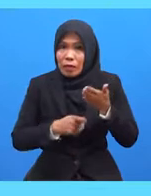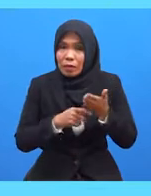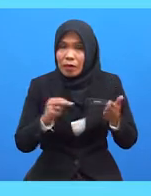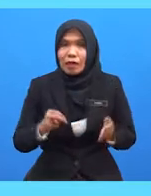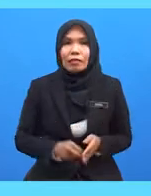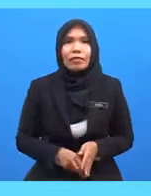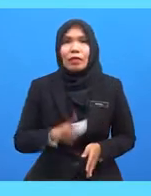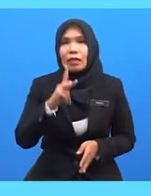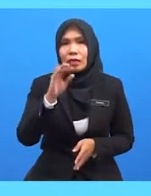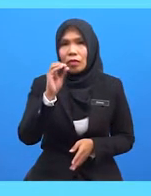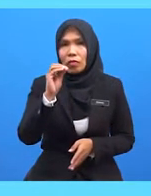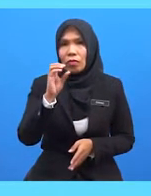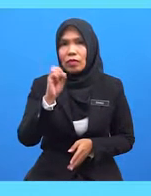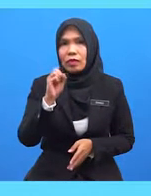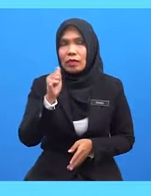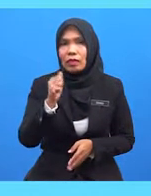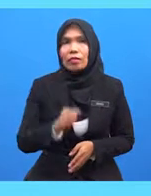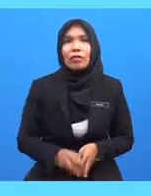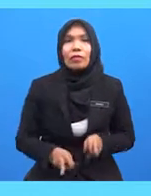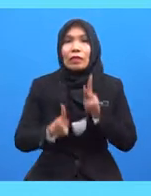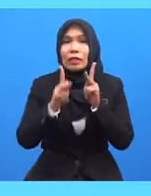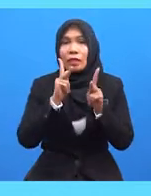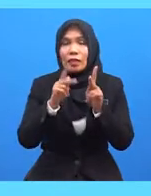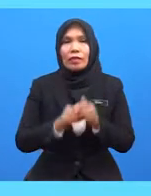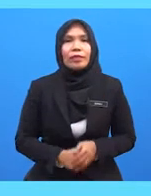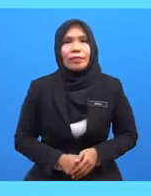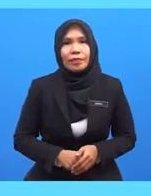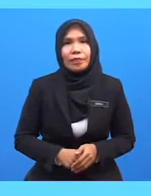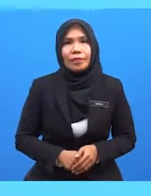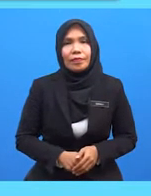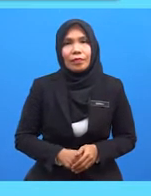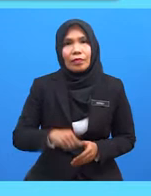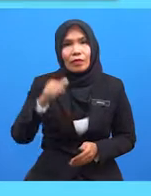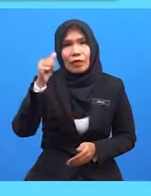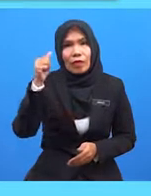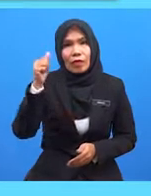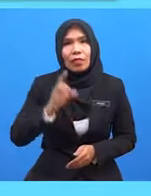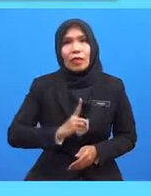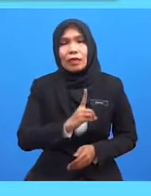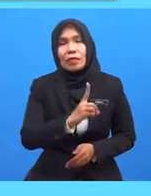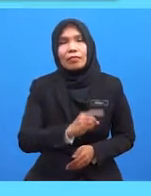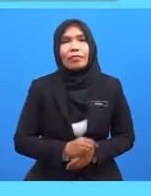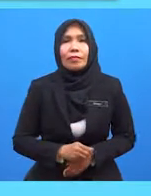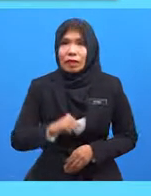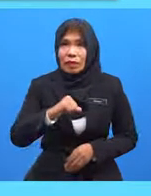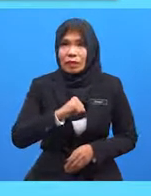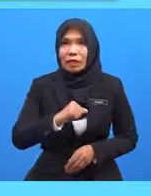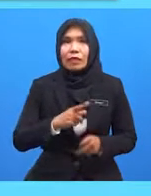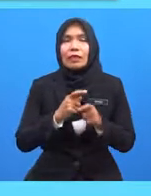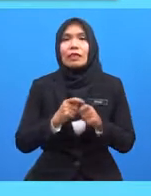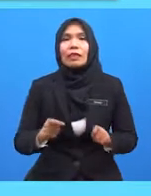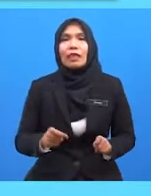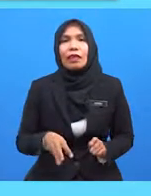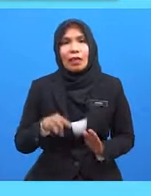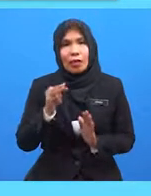Arab. Agama Islam sendiri telah memperkenalkan ilmu pengetahuan baharu, iaitu berhubung